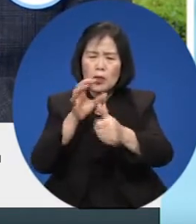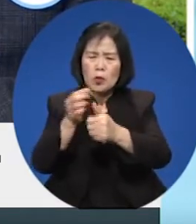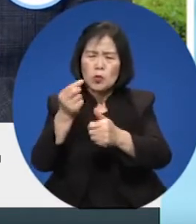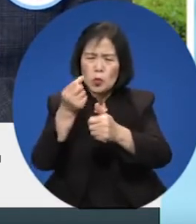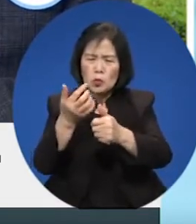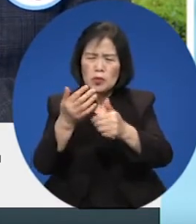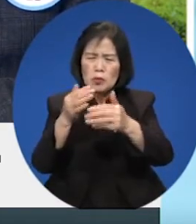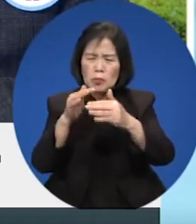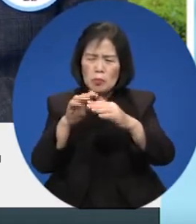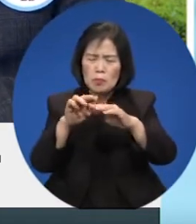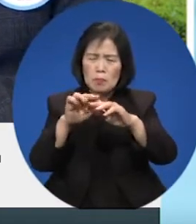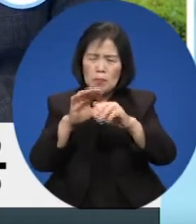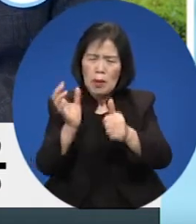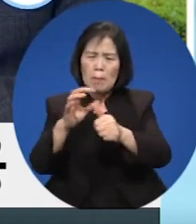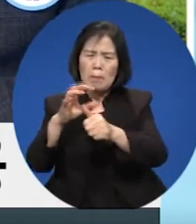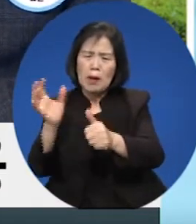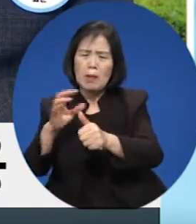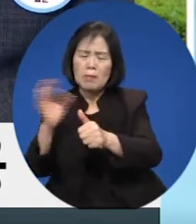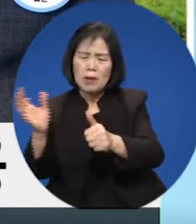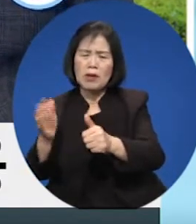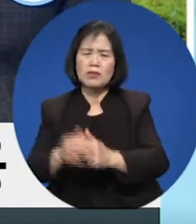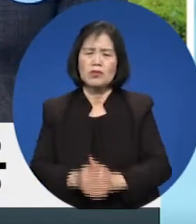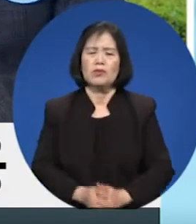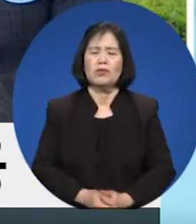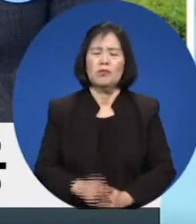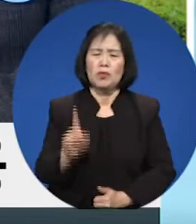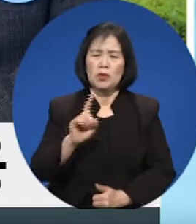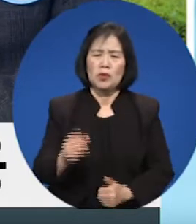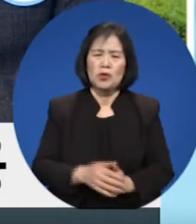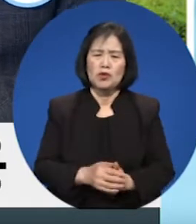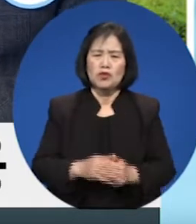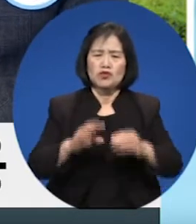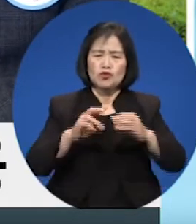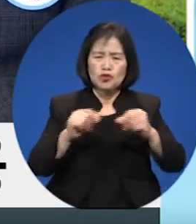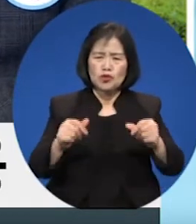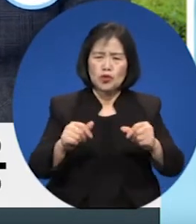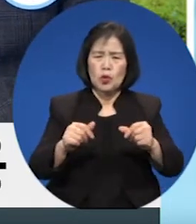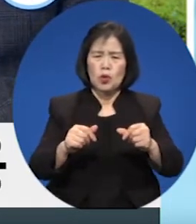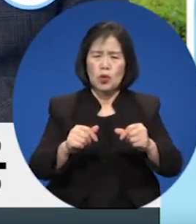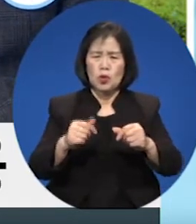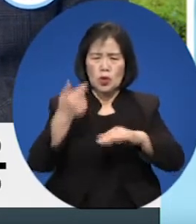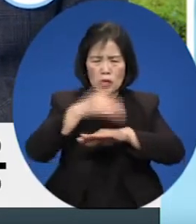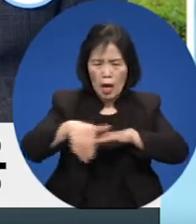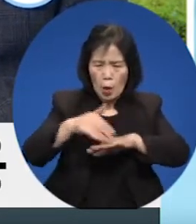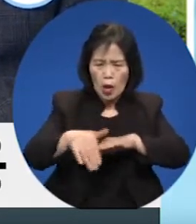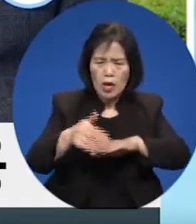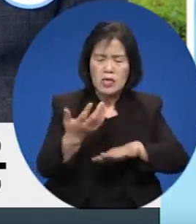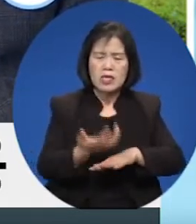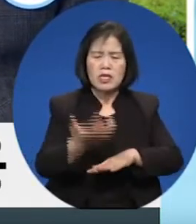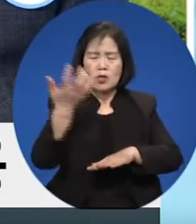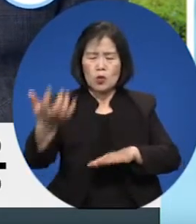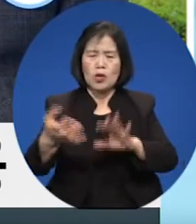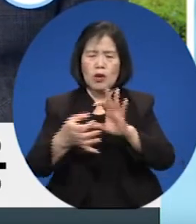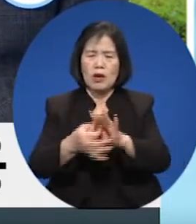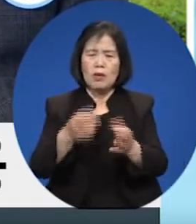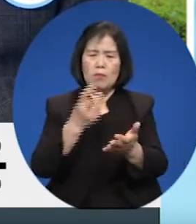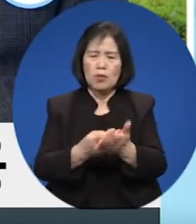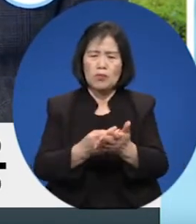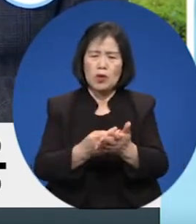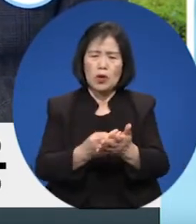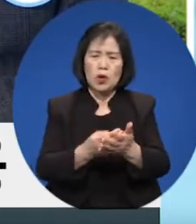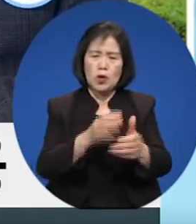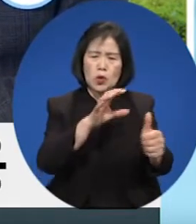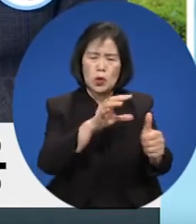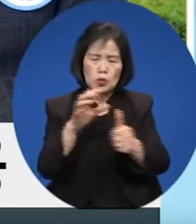무너집니다 그게 뭐냐면 은 단계 아니라 국토계획 및 이동에 관한 법률로 인해 서요 용도지역